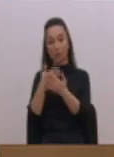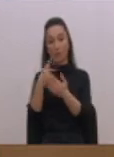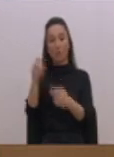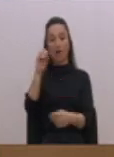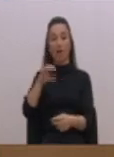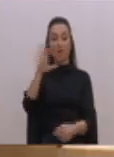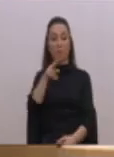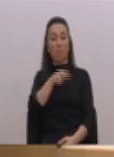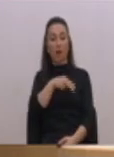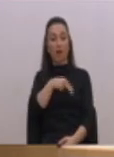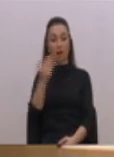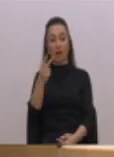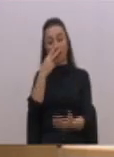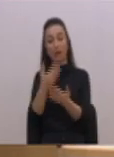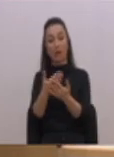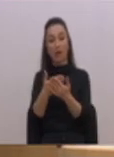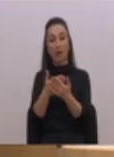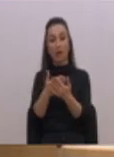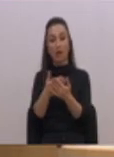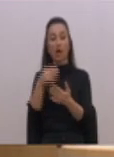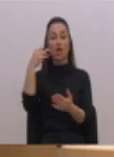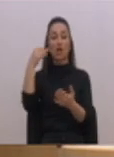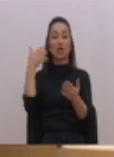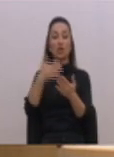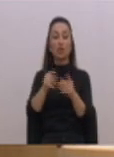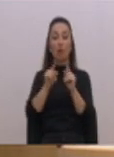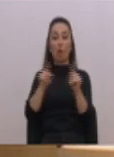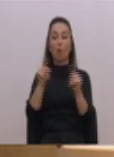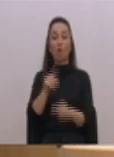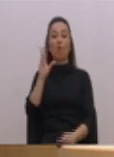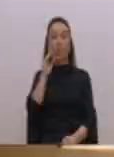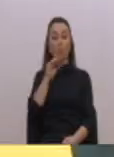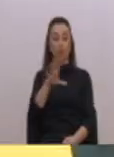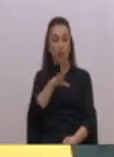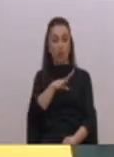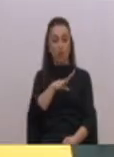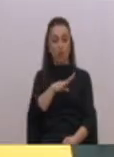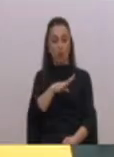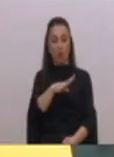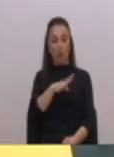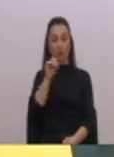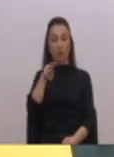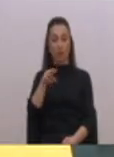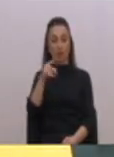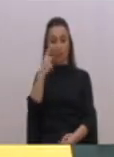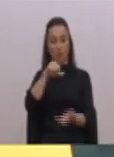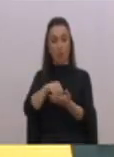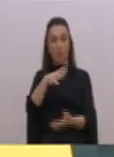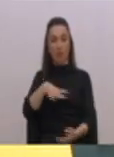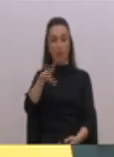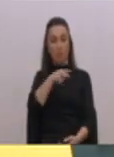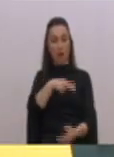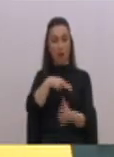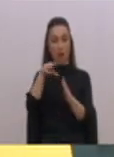ევროპული პარლამენტები და ნახეთ პრეისტორია, ოპოზიცია როდის იყო ამდენი მანდატით წარმოდგენილი საქართველოს